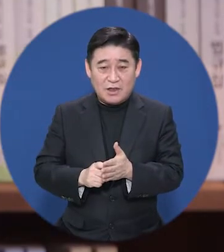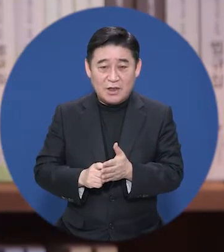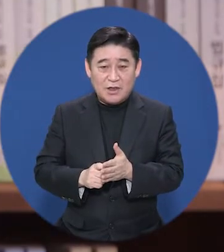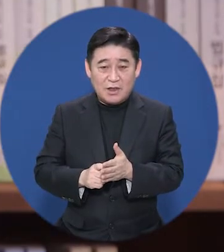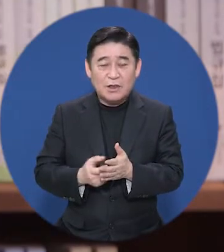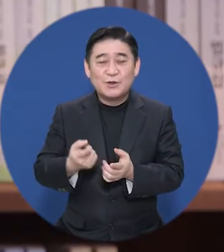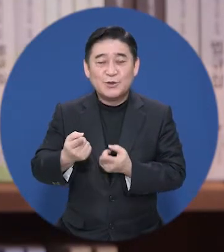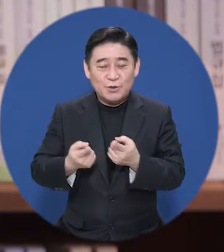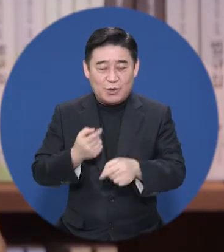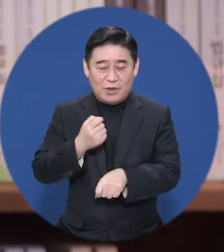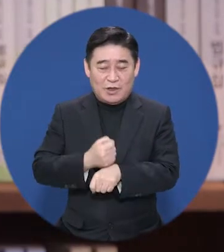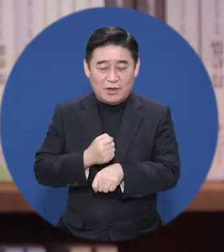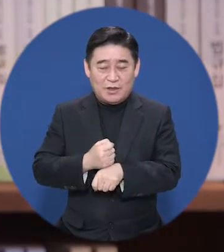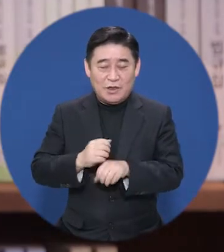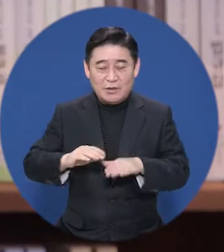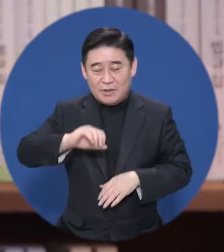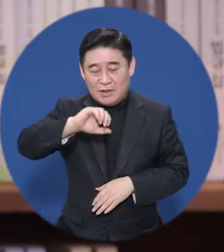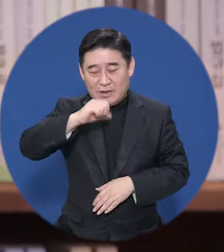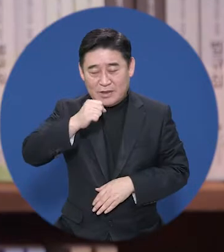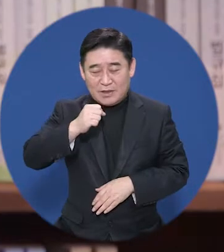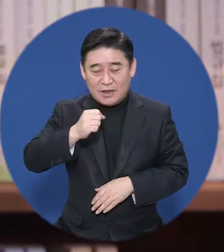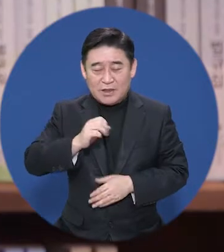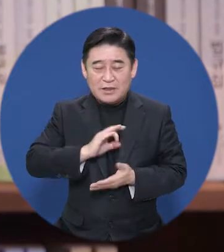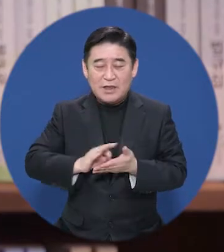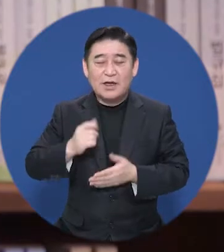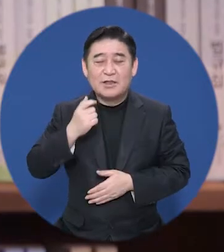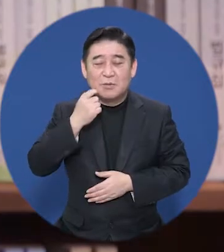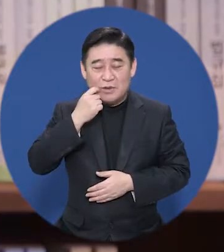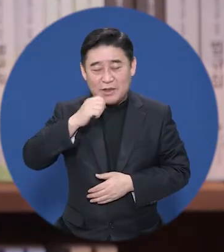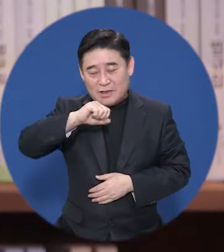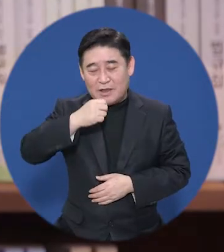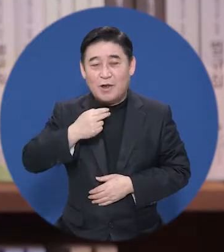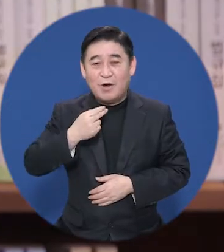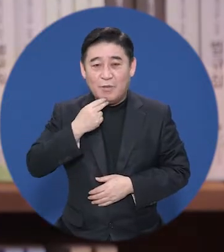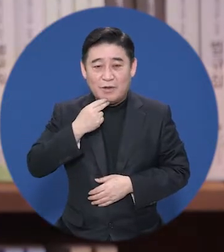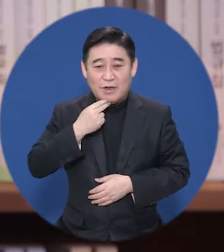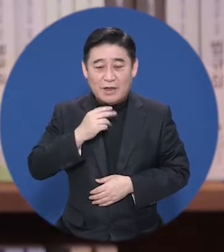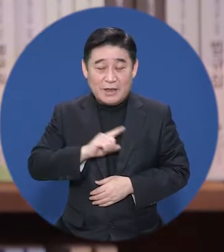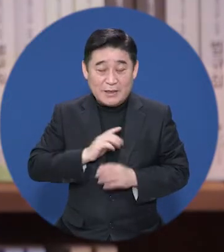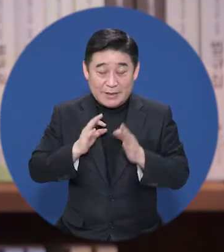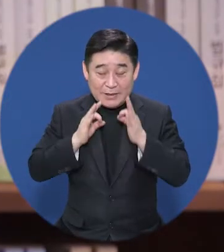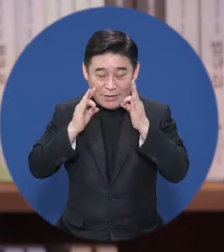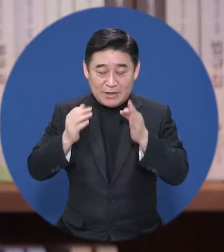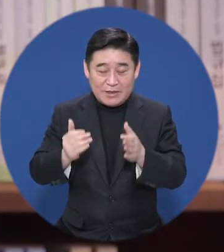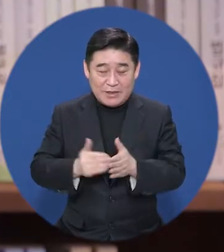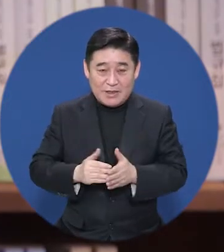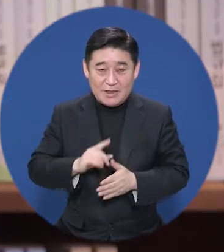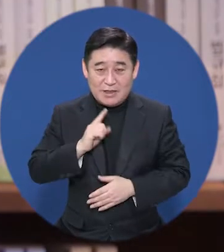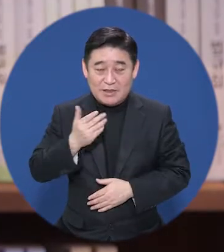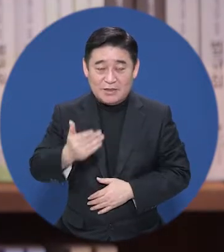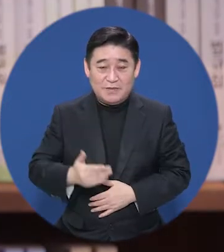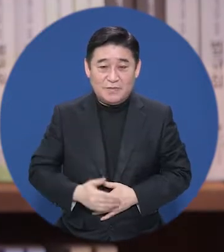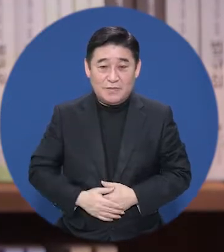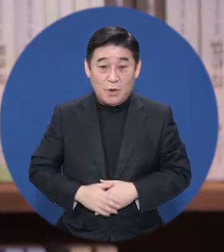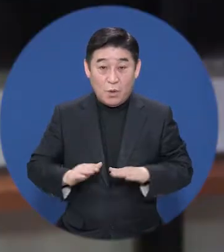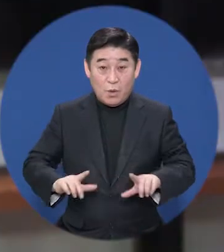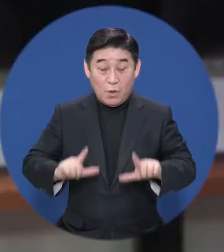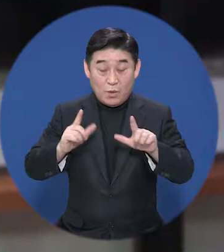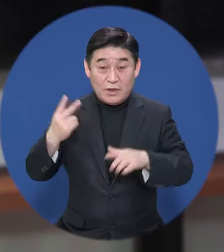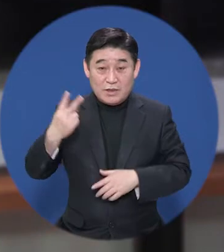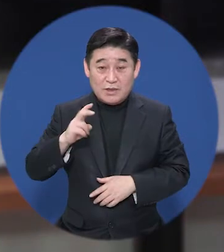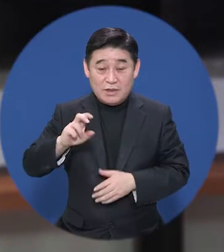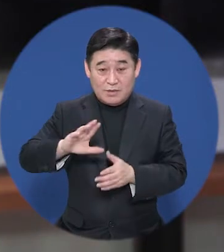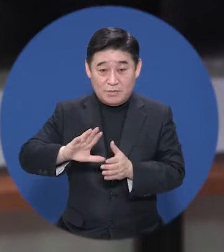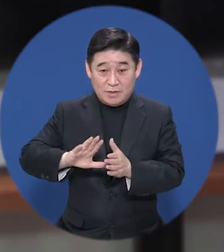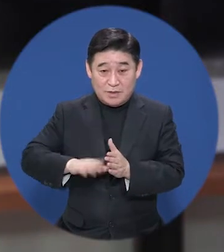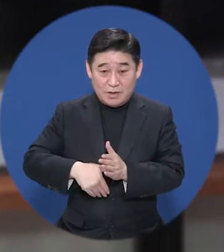이렇게 해가지고 이번 예산에는 그런 그 불용이나 이월이 나오지 않도록. 최선을 다했다 이렇게 말씀을 드릴 수 있겠습니다. 네. 그럼 올해